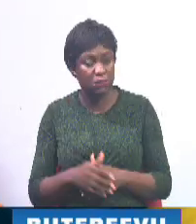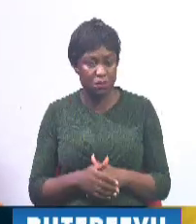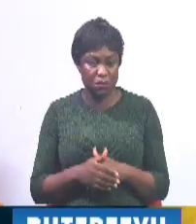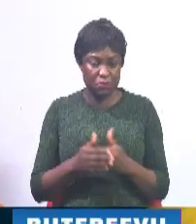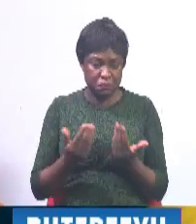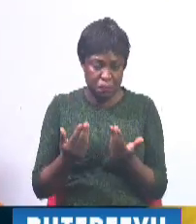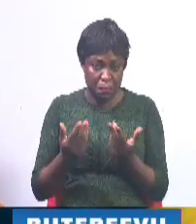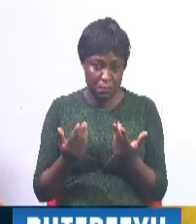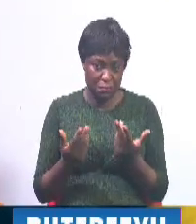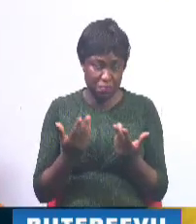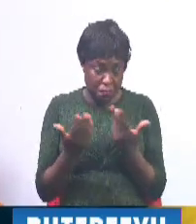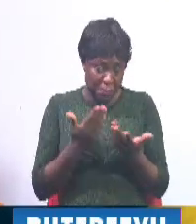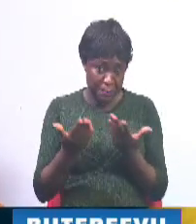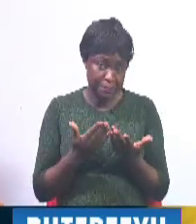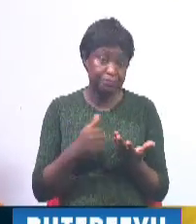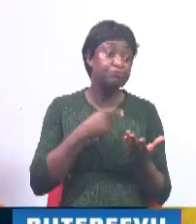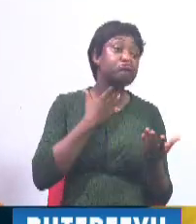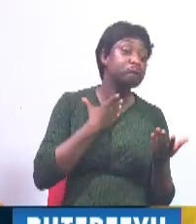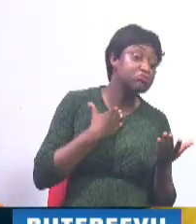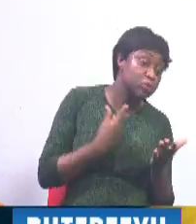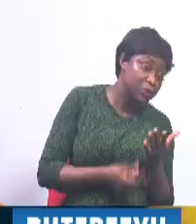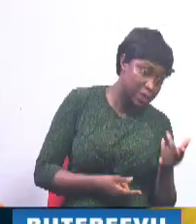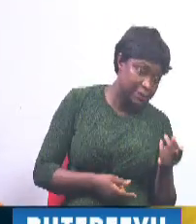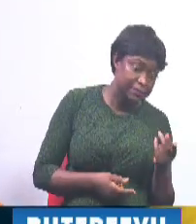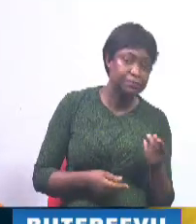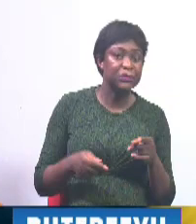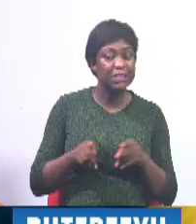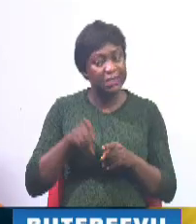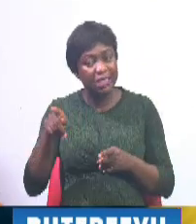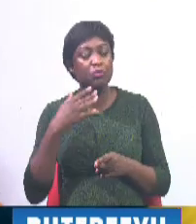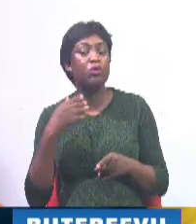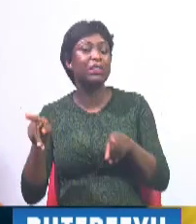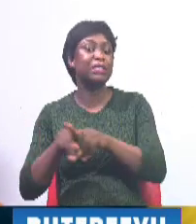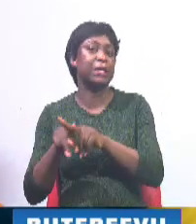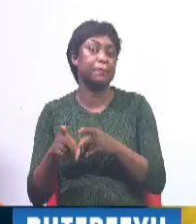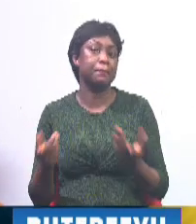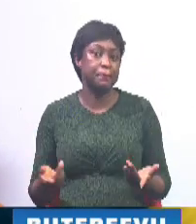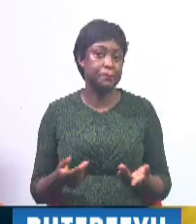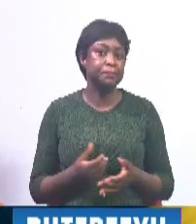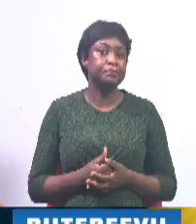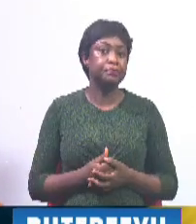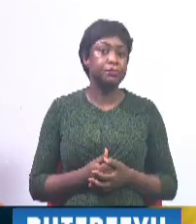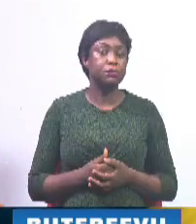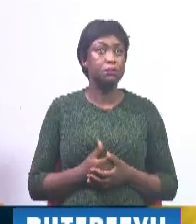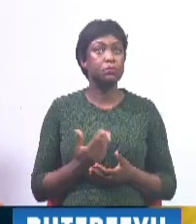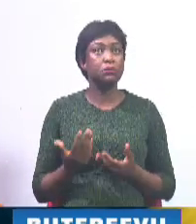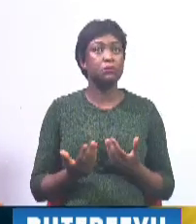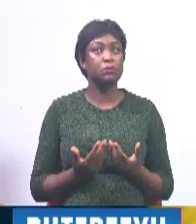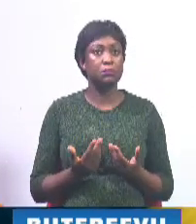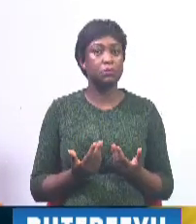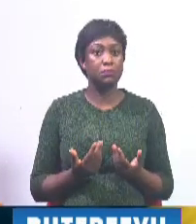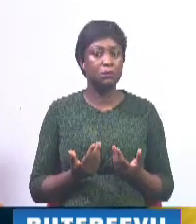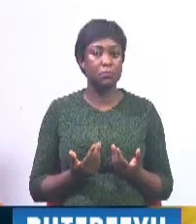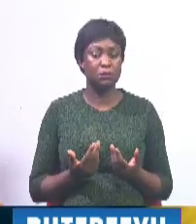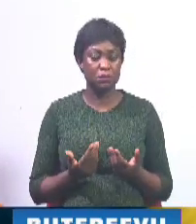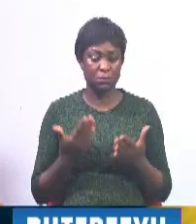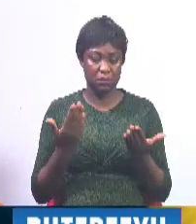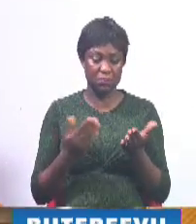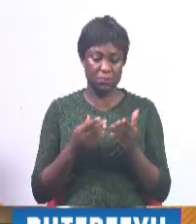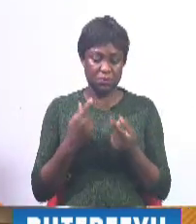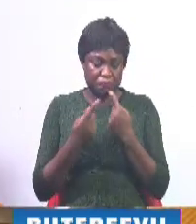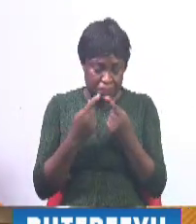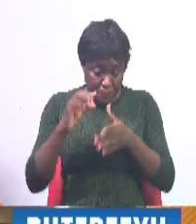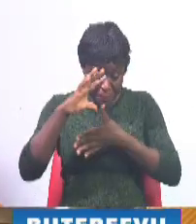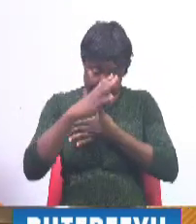two way. Kyoyagala n'oli kyakola ki? Kyayagala. Njagala oyogereko ku nsonga eneri culture buwangwa.